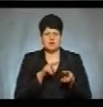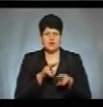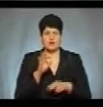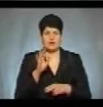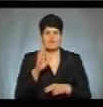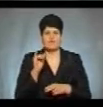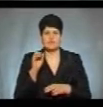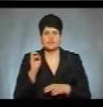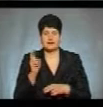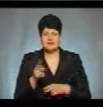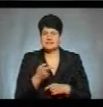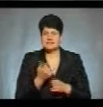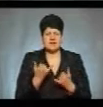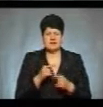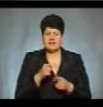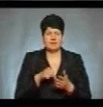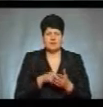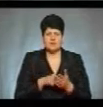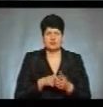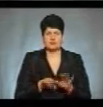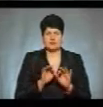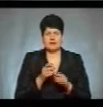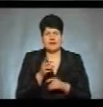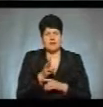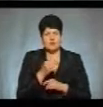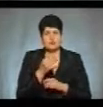Вітик. Зараз він не у місті, тому коментувати на камеру не може.